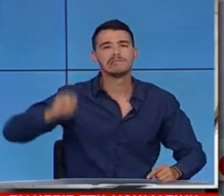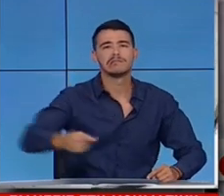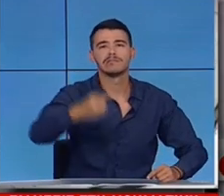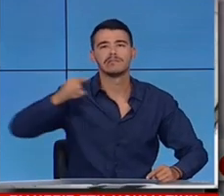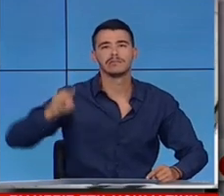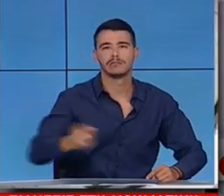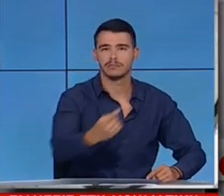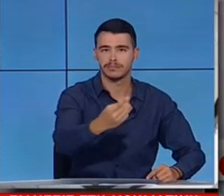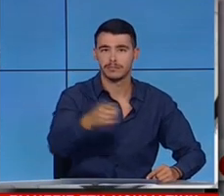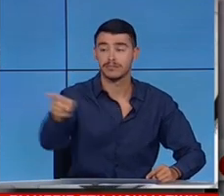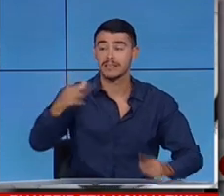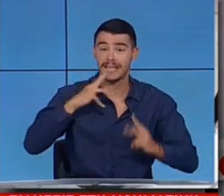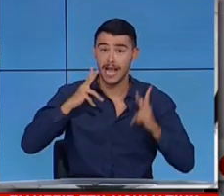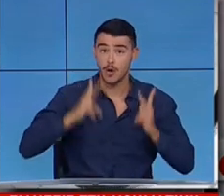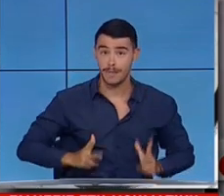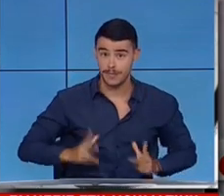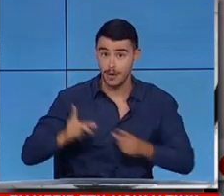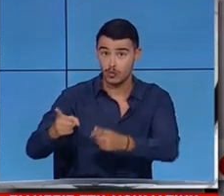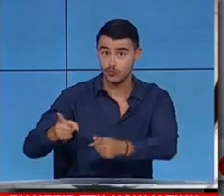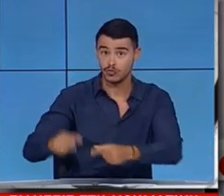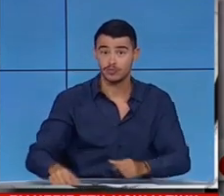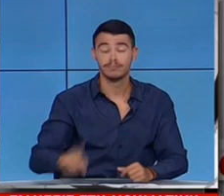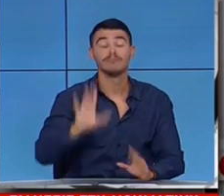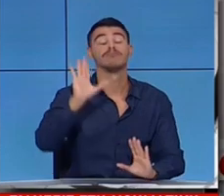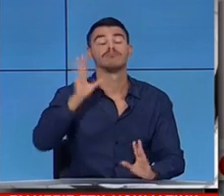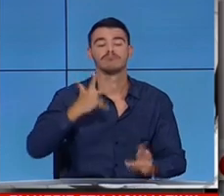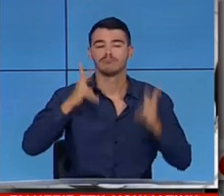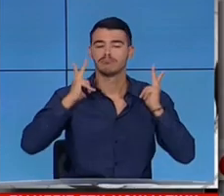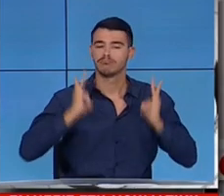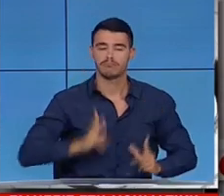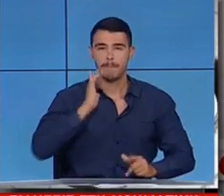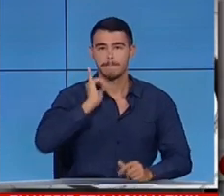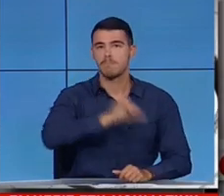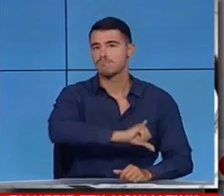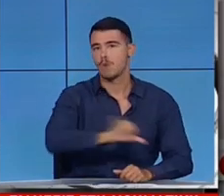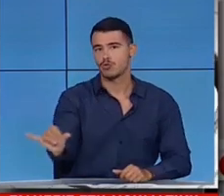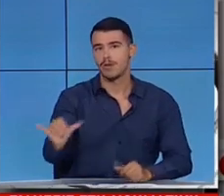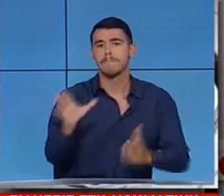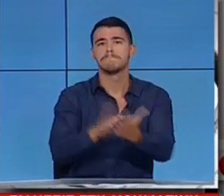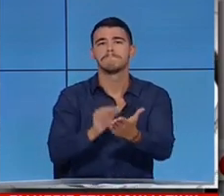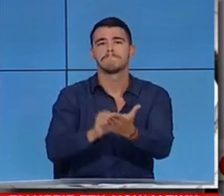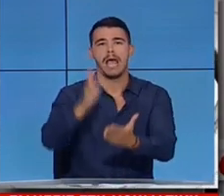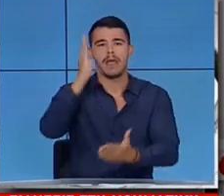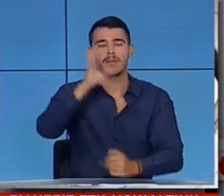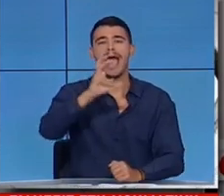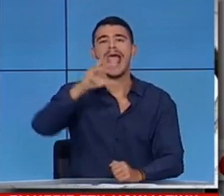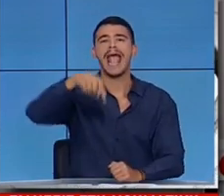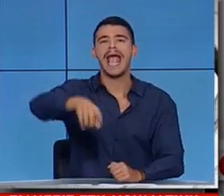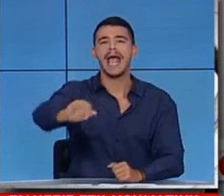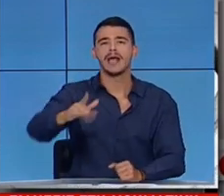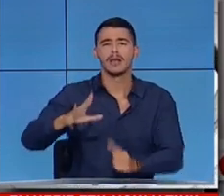θα πω ότι είμαι ικανοποιημένος. Ποτέ. Ακόμα και αν η ΕΡΤ μεγαλουργεί και